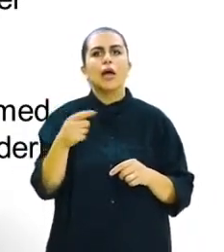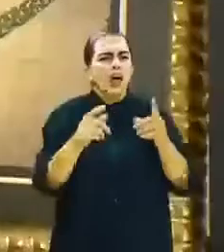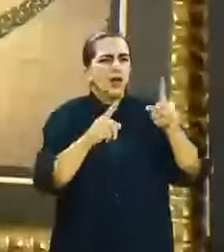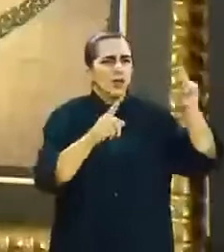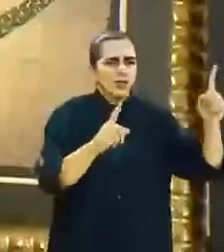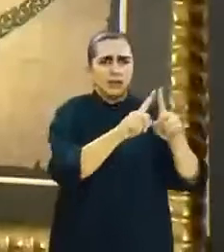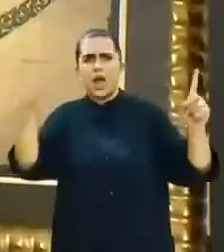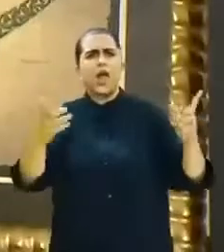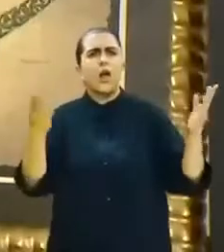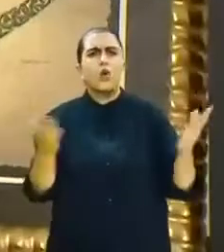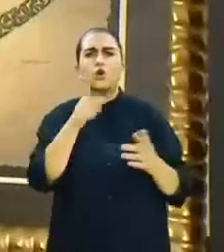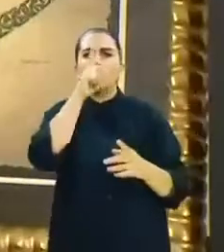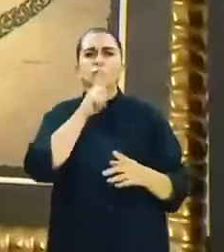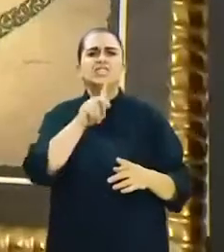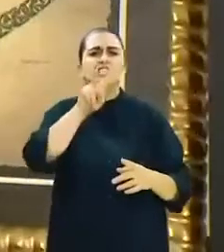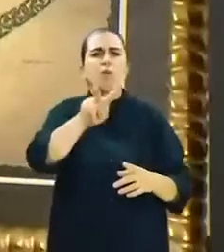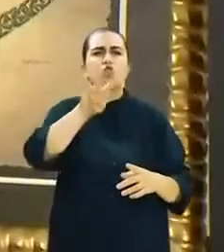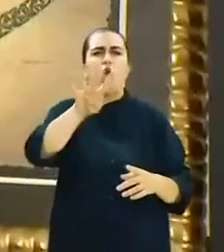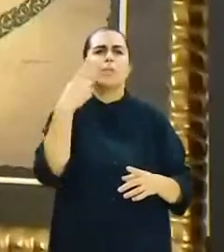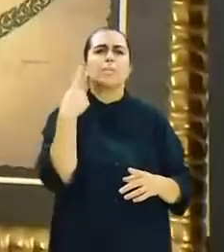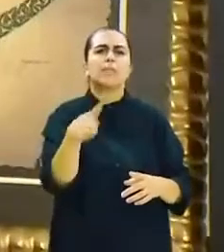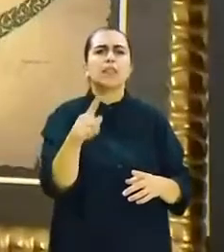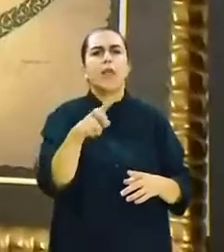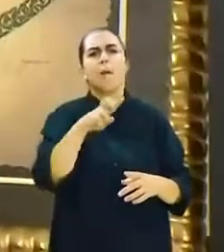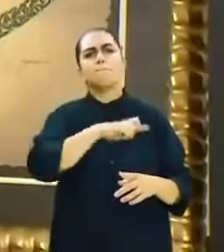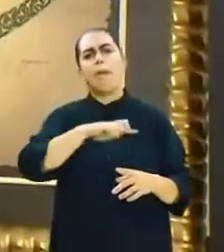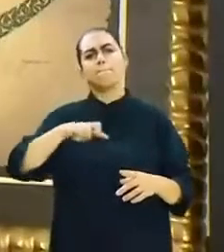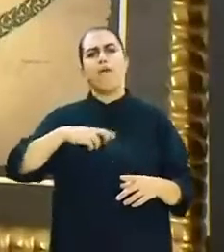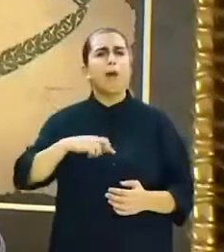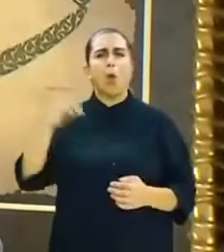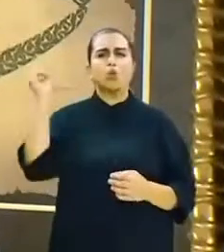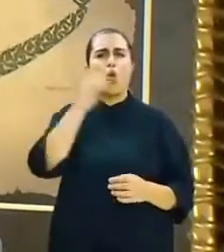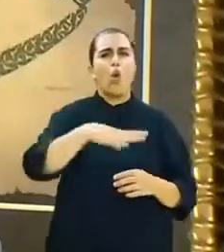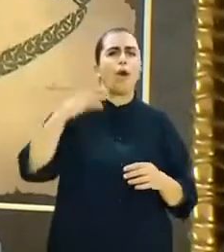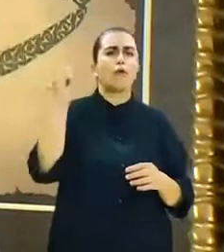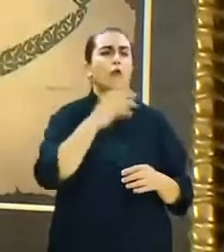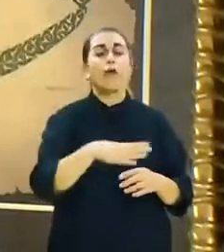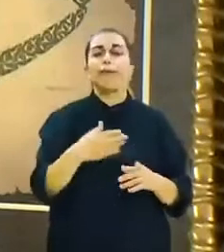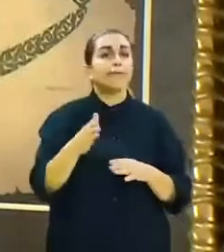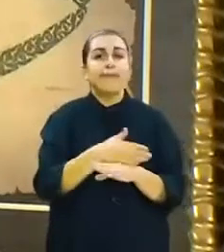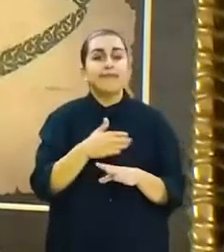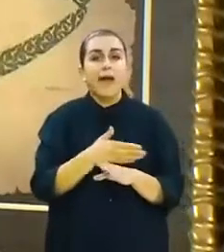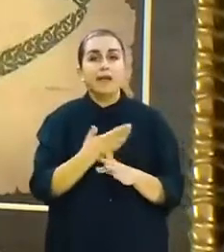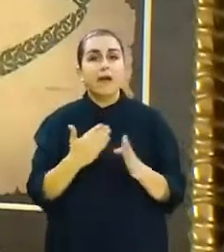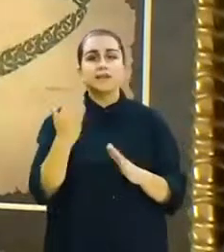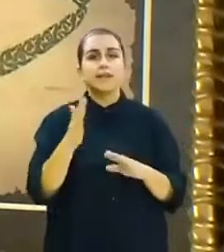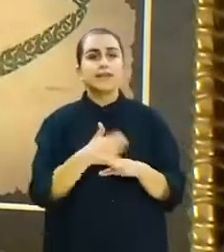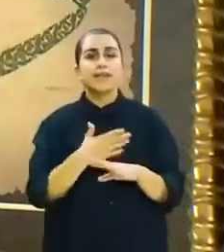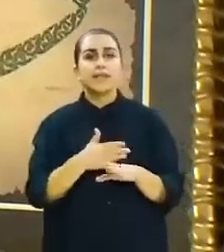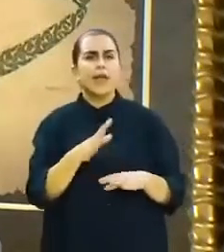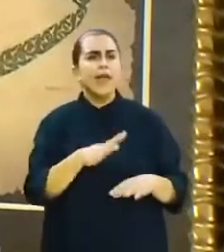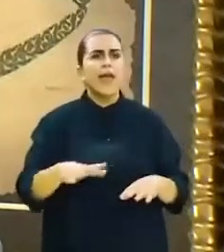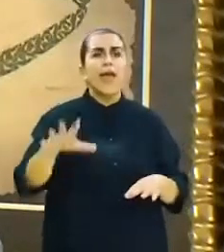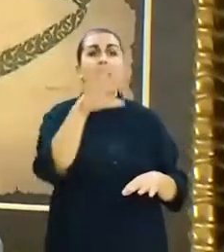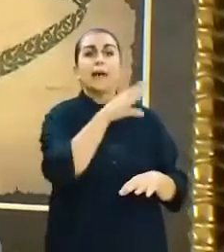göndermiş Bir rivayete 124.000 peygamber gönderildiği ifade edilir niçin bu kadar çok peygamber gönderilmiş